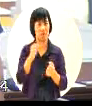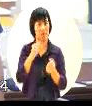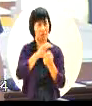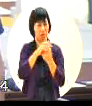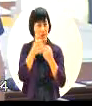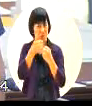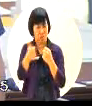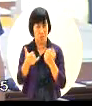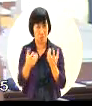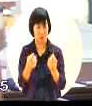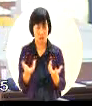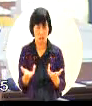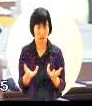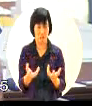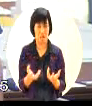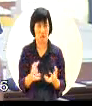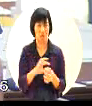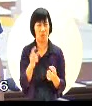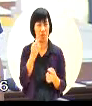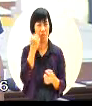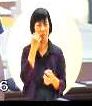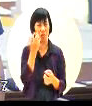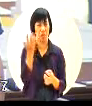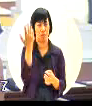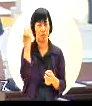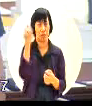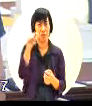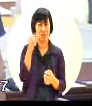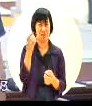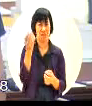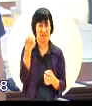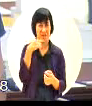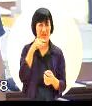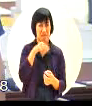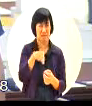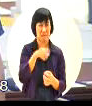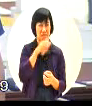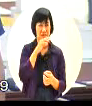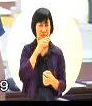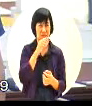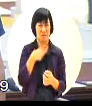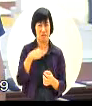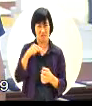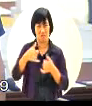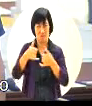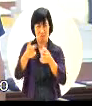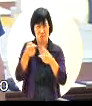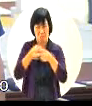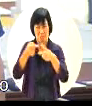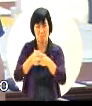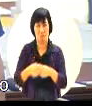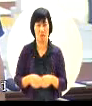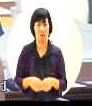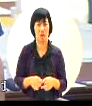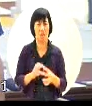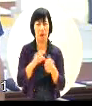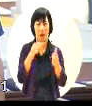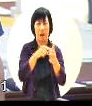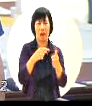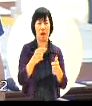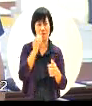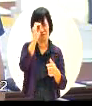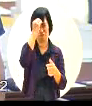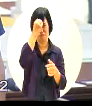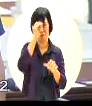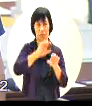啊，咱桥头的路拢开一大条，啊，咱这条路是安怎要个遮细条？因为伊怎么请塞车，塞到伊拢足烦